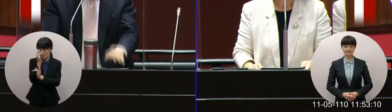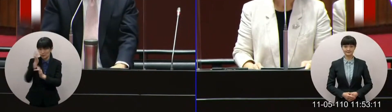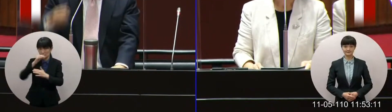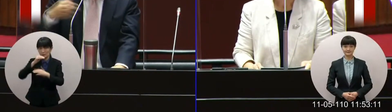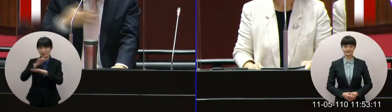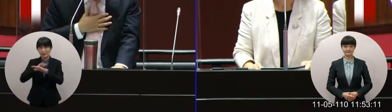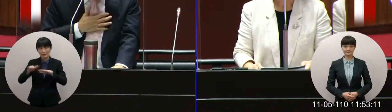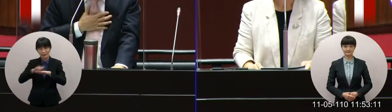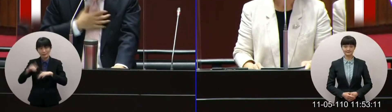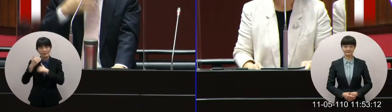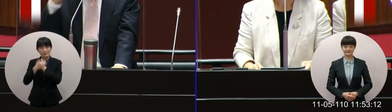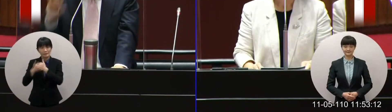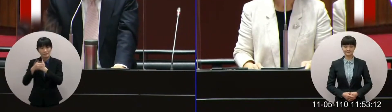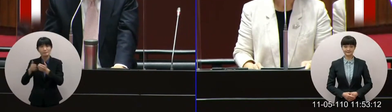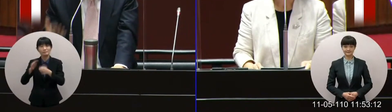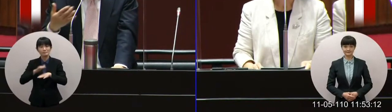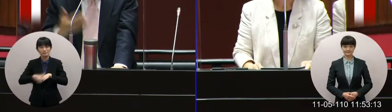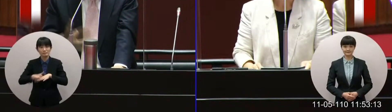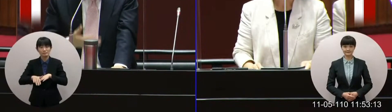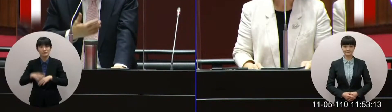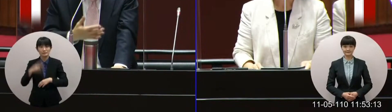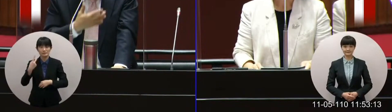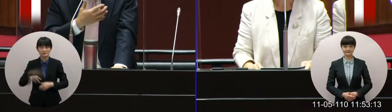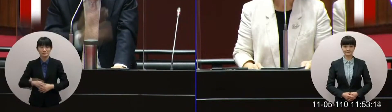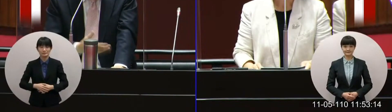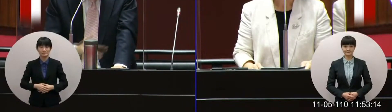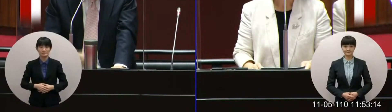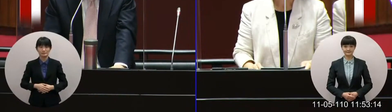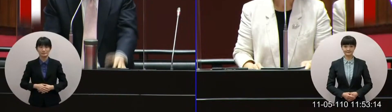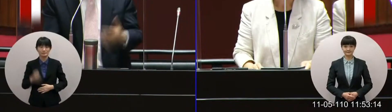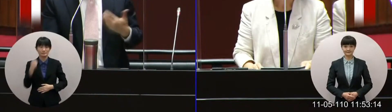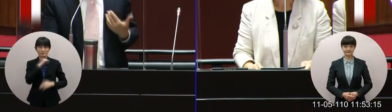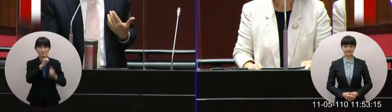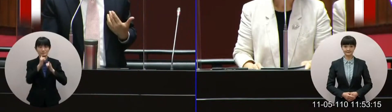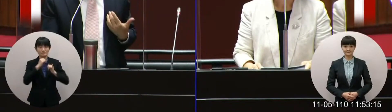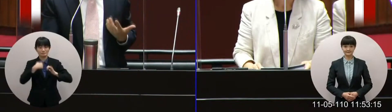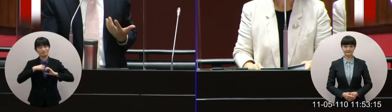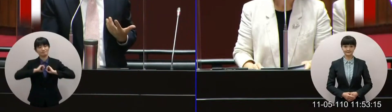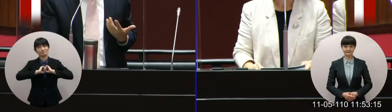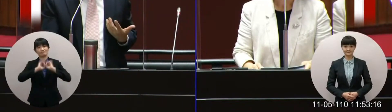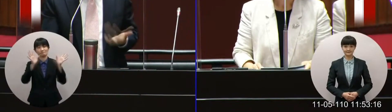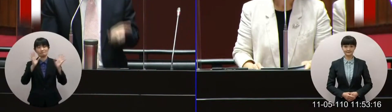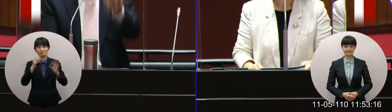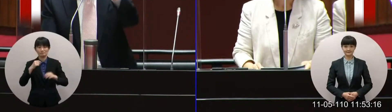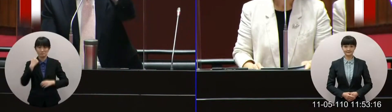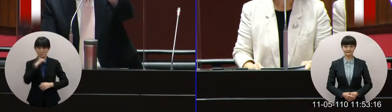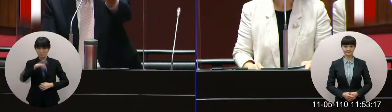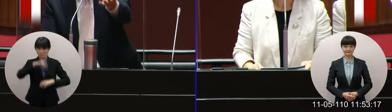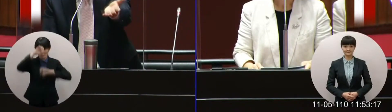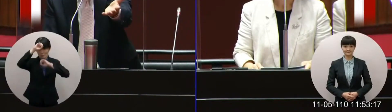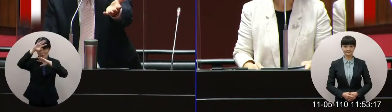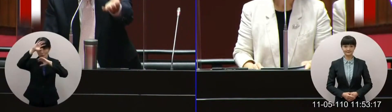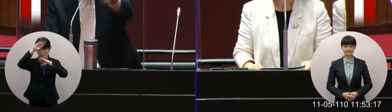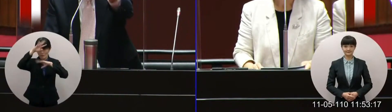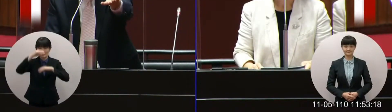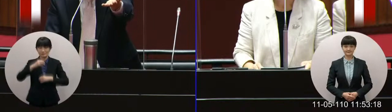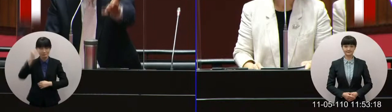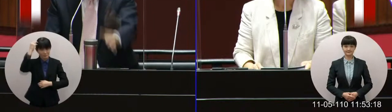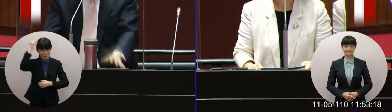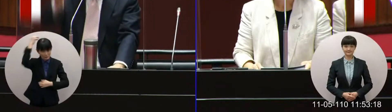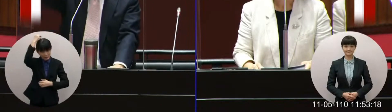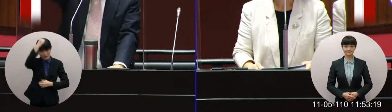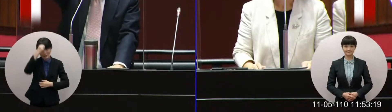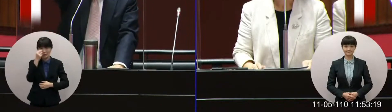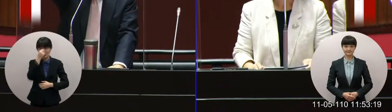三，我们给国人同胞报告，我们的凤梨，我们的释迦莲